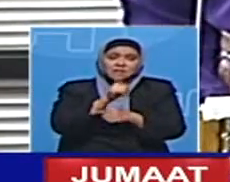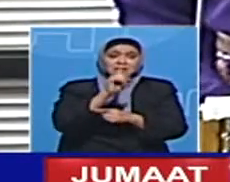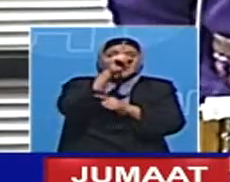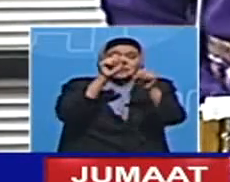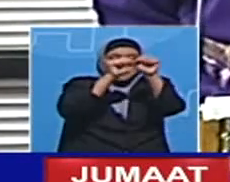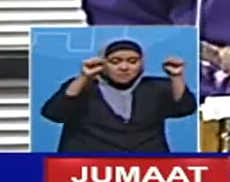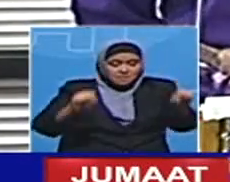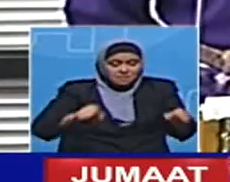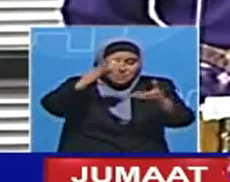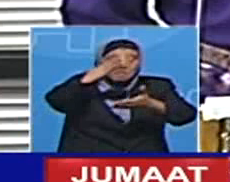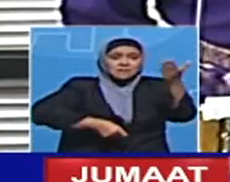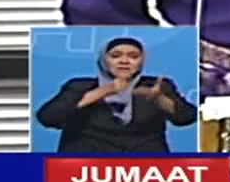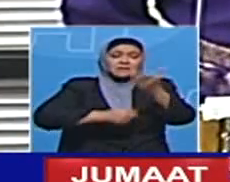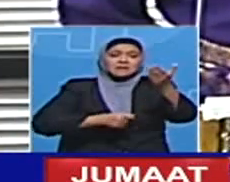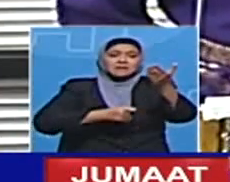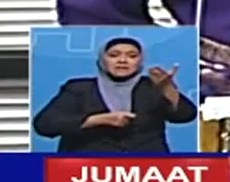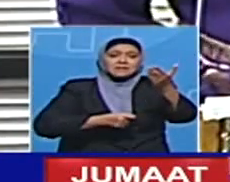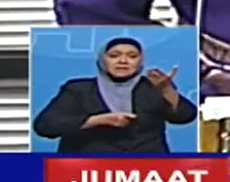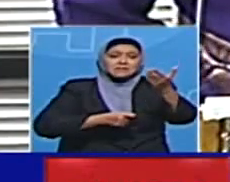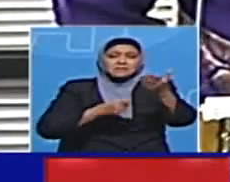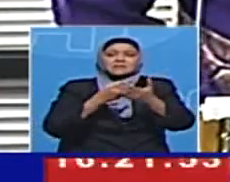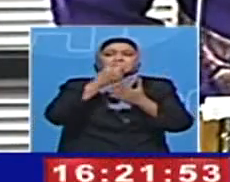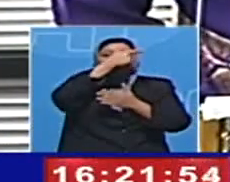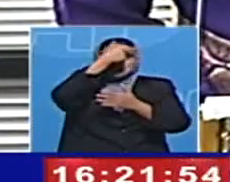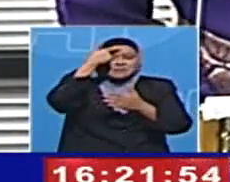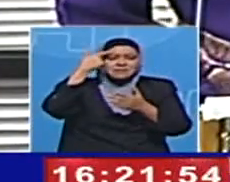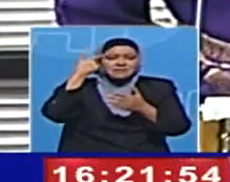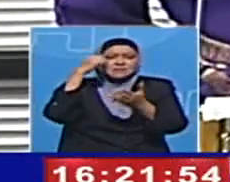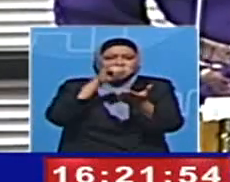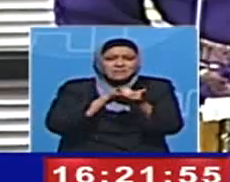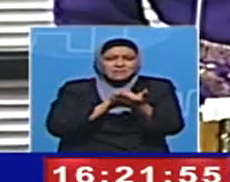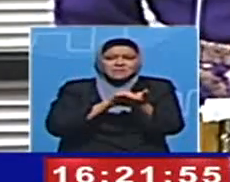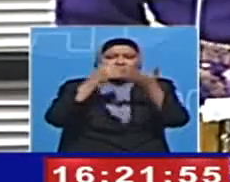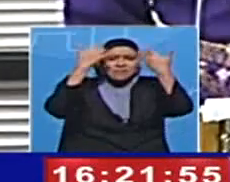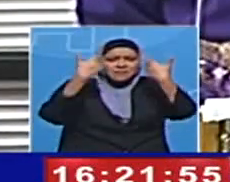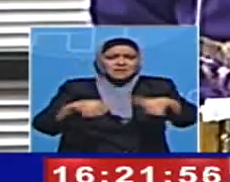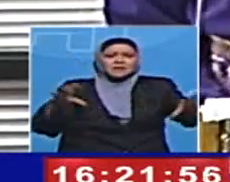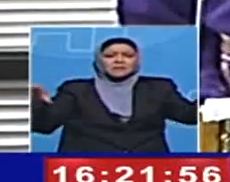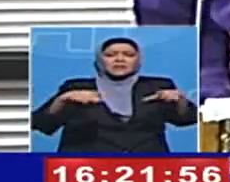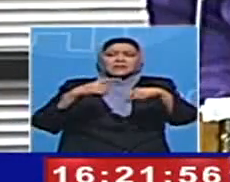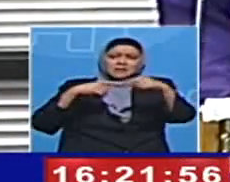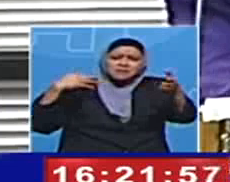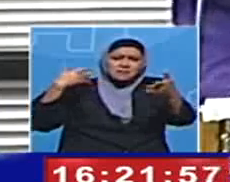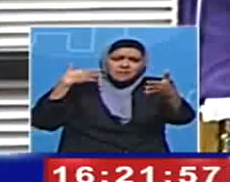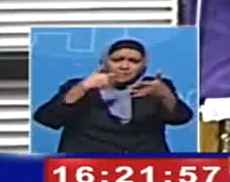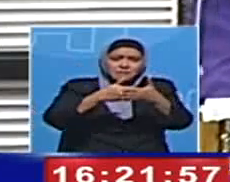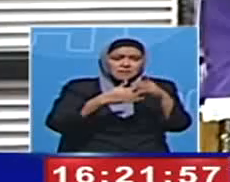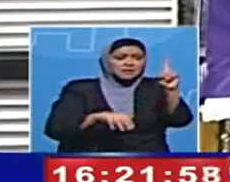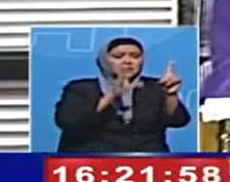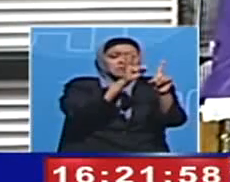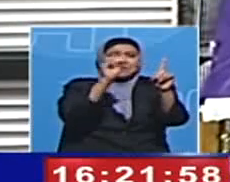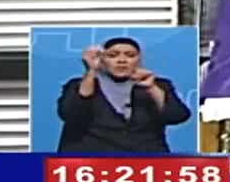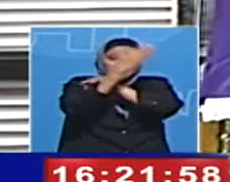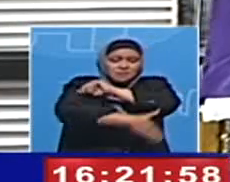sistem percukaian yang Mak seb itulah dilaksanakan di lebih 160 buah negara